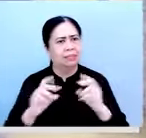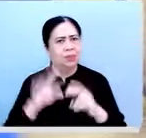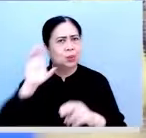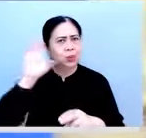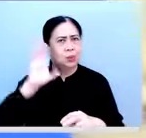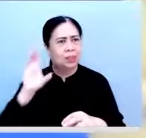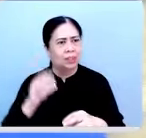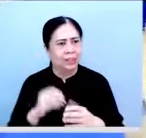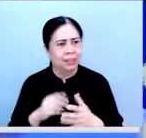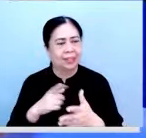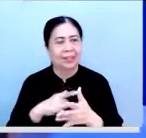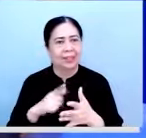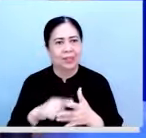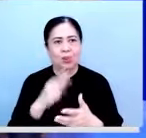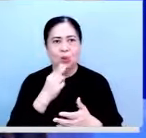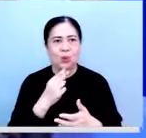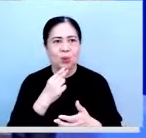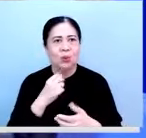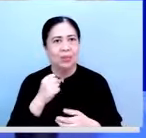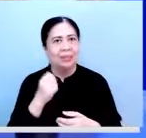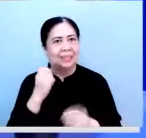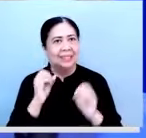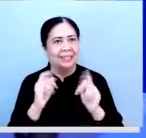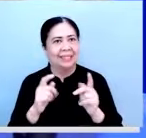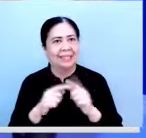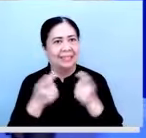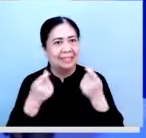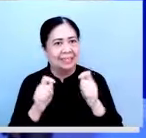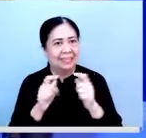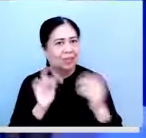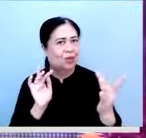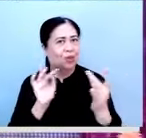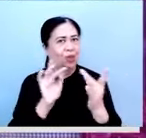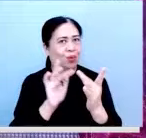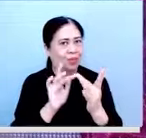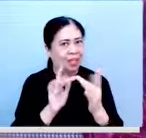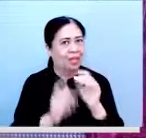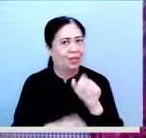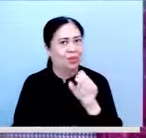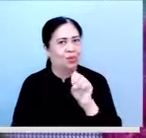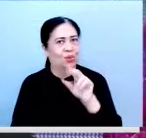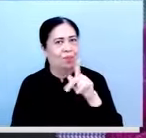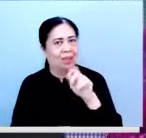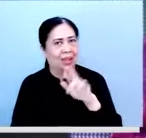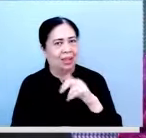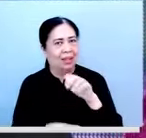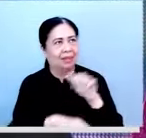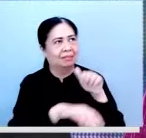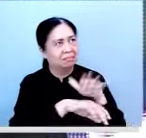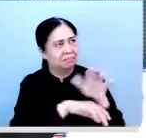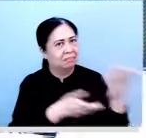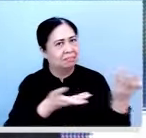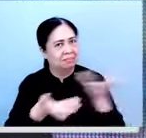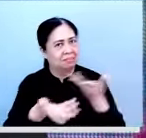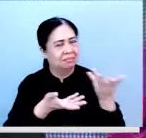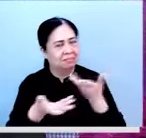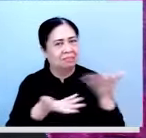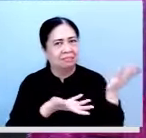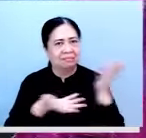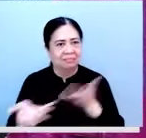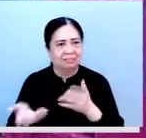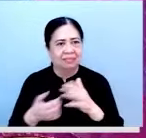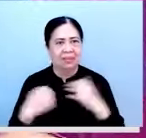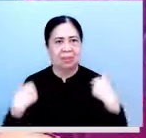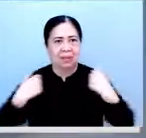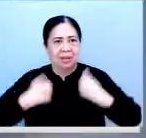and very cute. Kaya sabi namin, sige, try natin kontakin yung supplier, and then yan. Pinadala na namin. Paano ba naging kakaiba itong yung mga backpack sa Fun